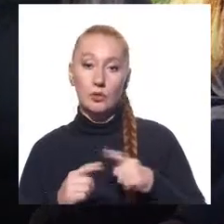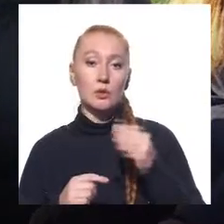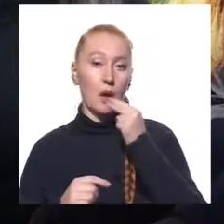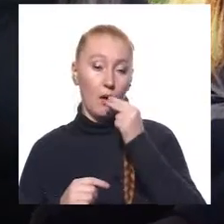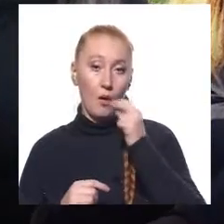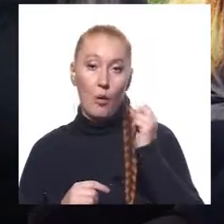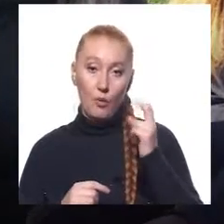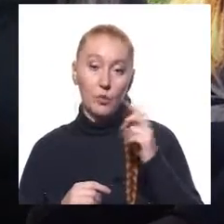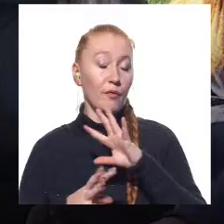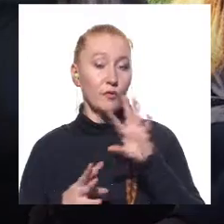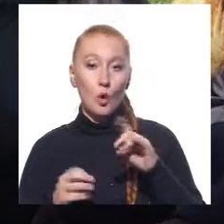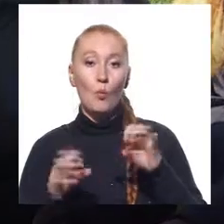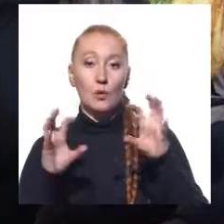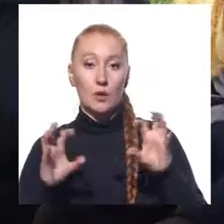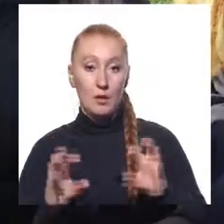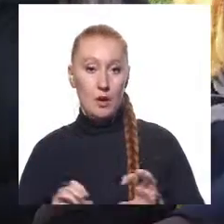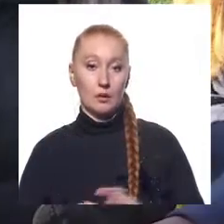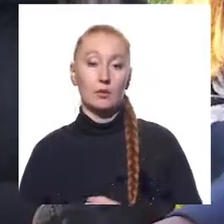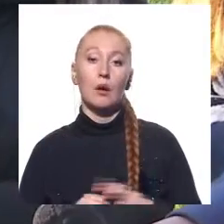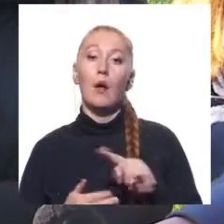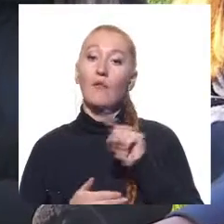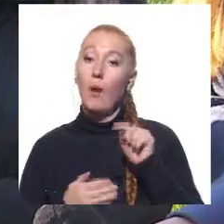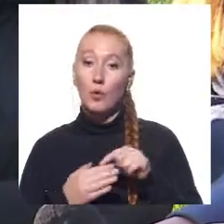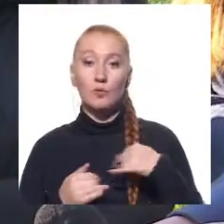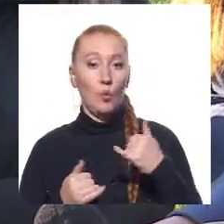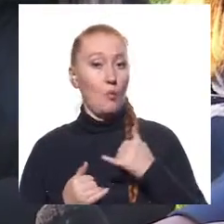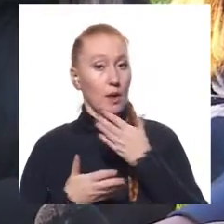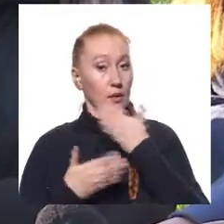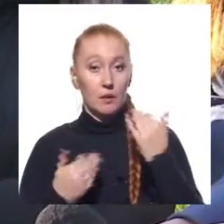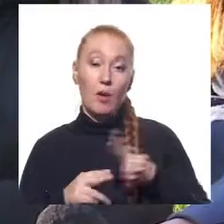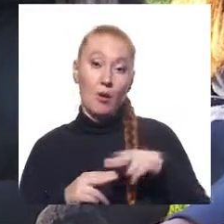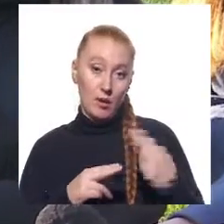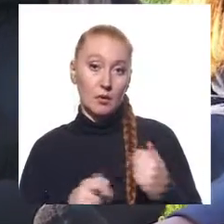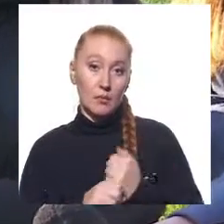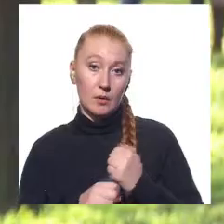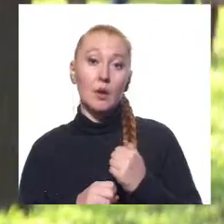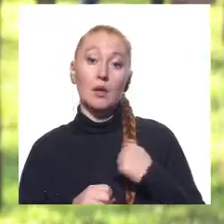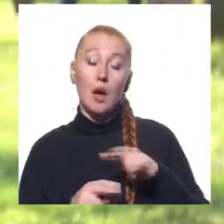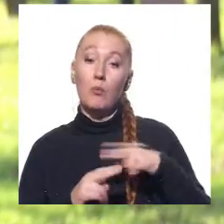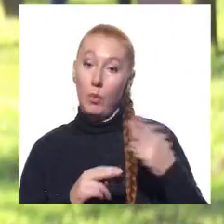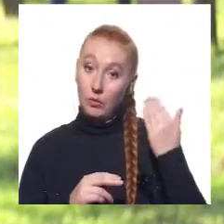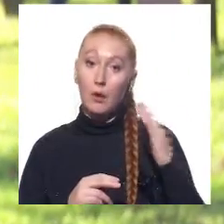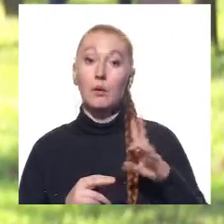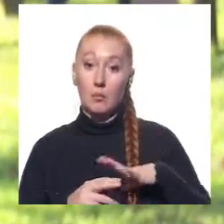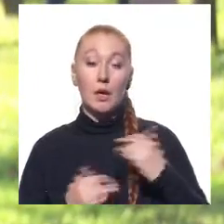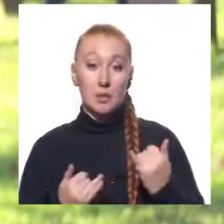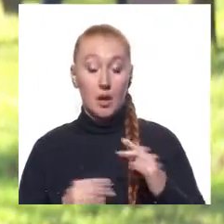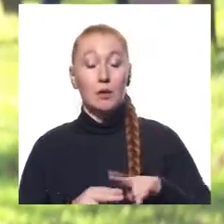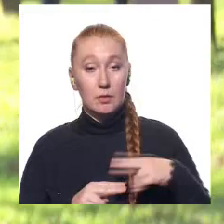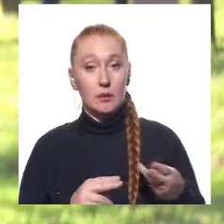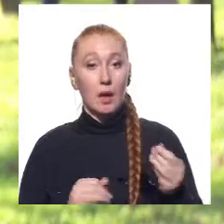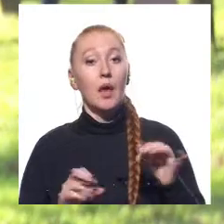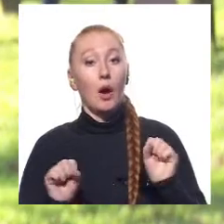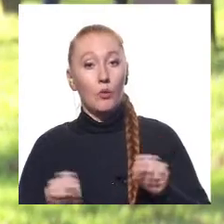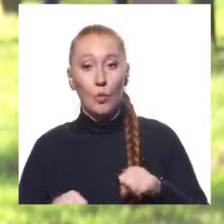є на обід. Все згідно із законодавством. Питань в мене немає. Відпрацьовуємо. Я борг сплачував і зараз сплачую, як